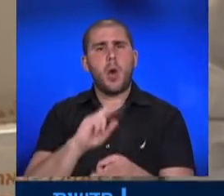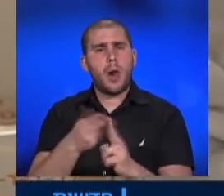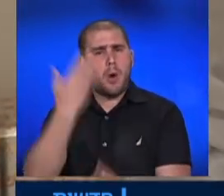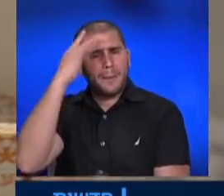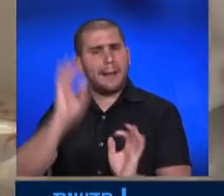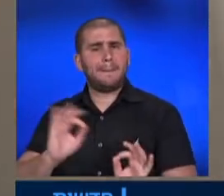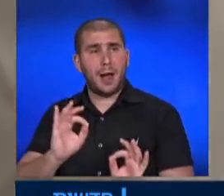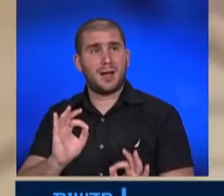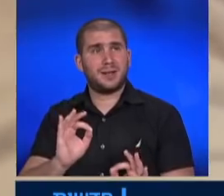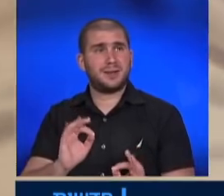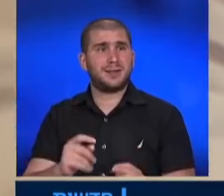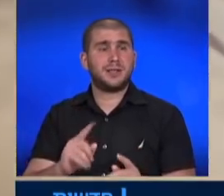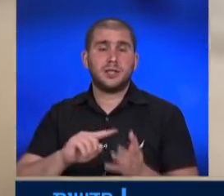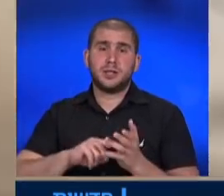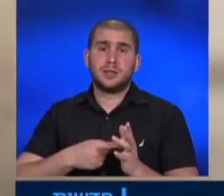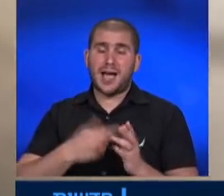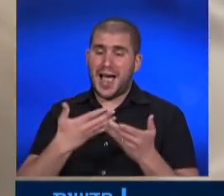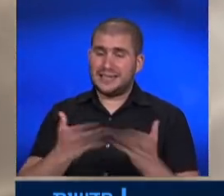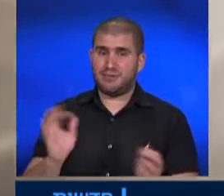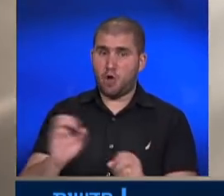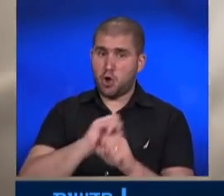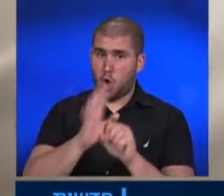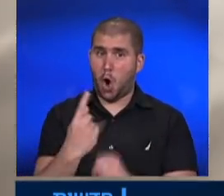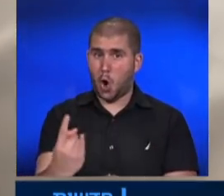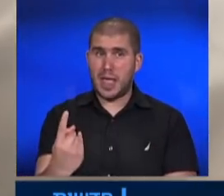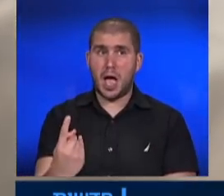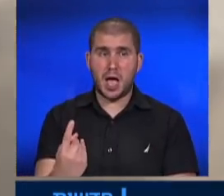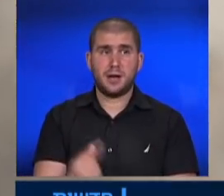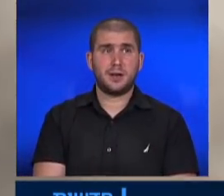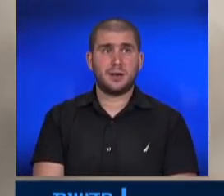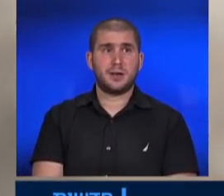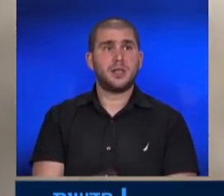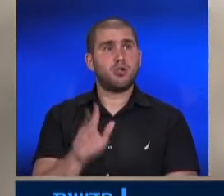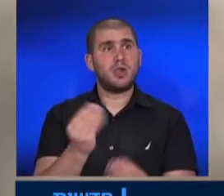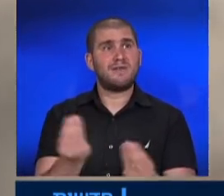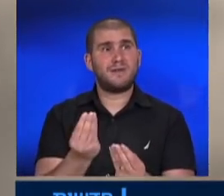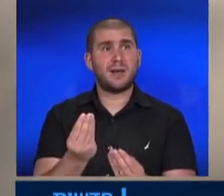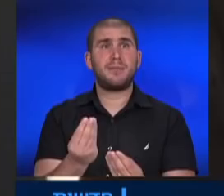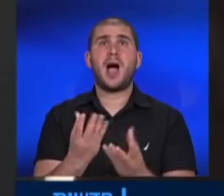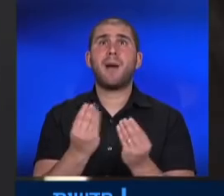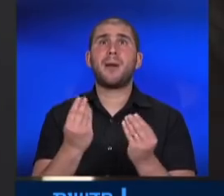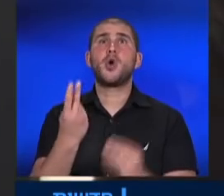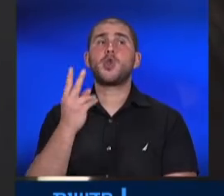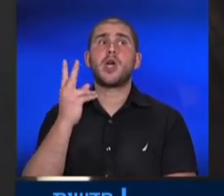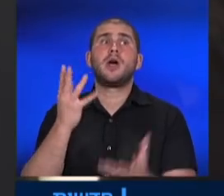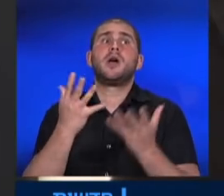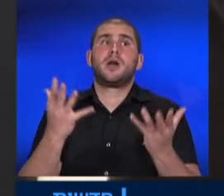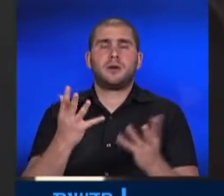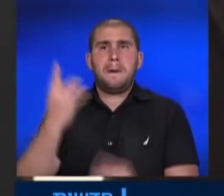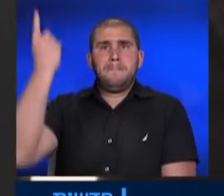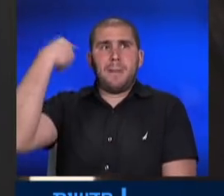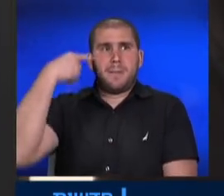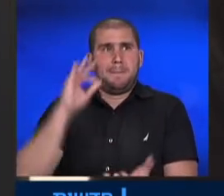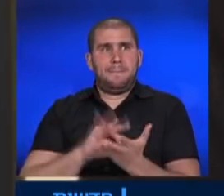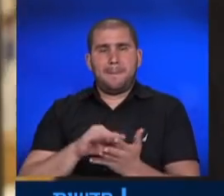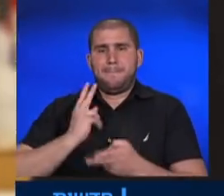תחת החשיפה של הקורונה, יש דברים הרבה יותר גדולים שמאיימים בפן של